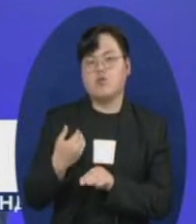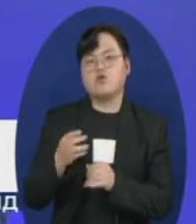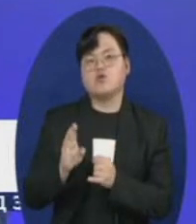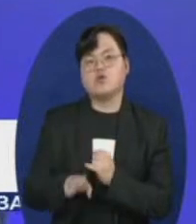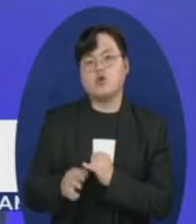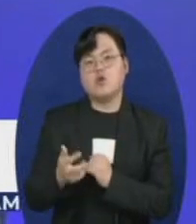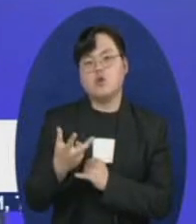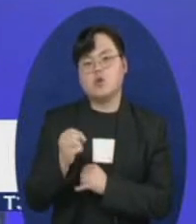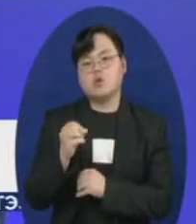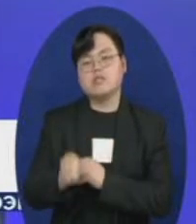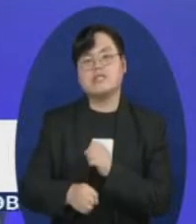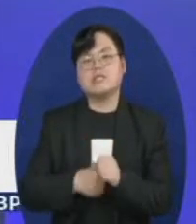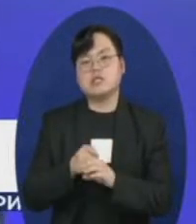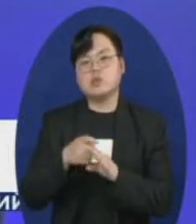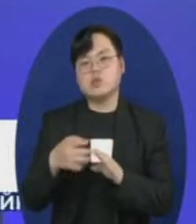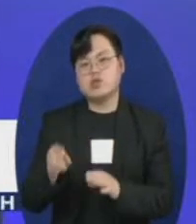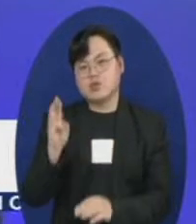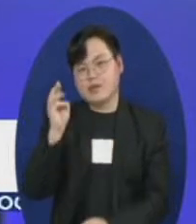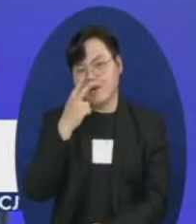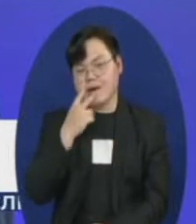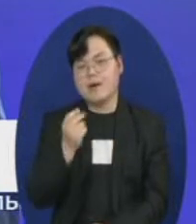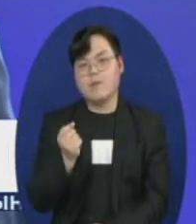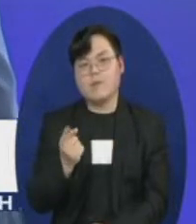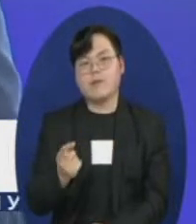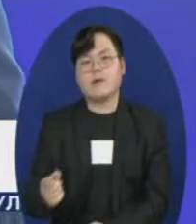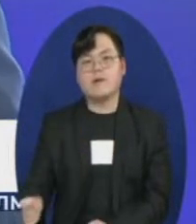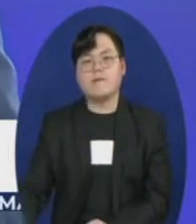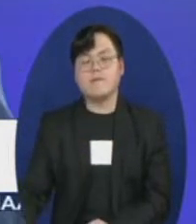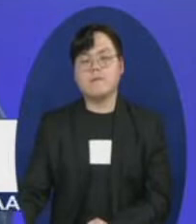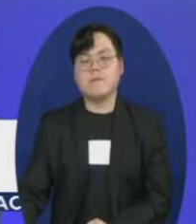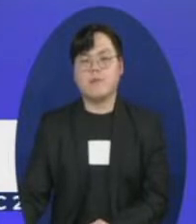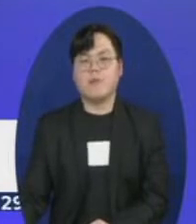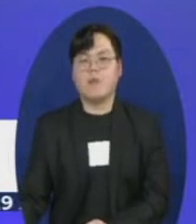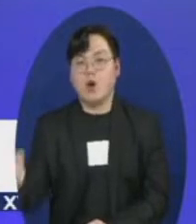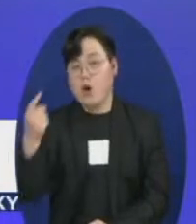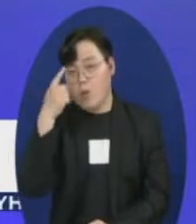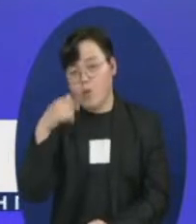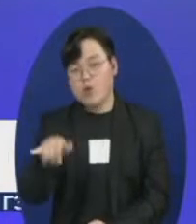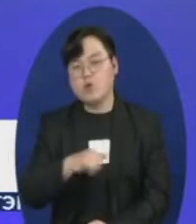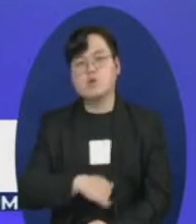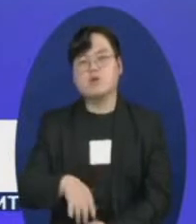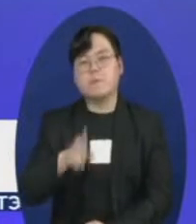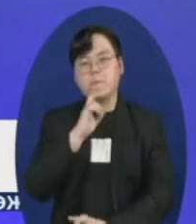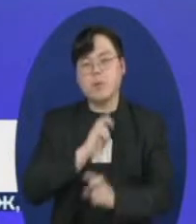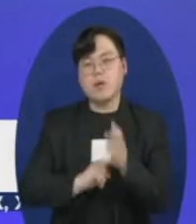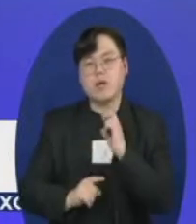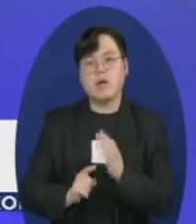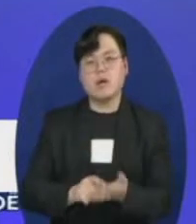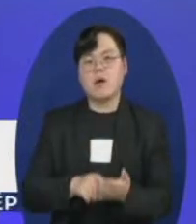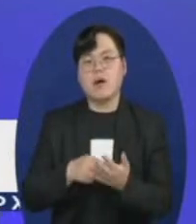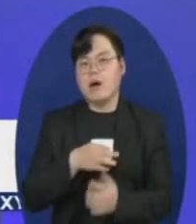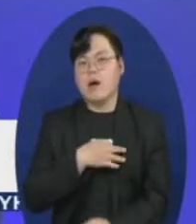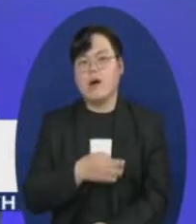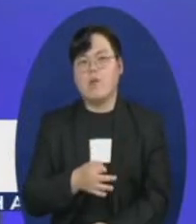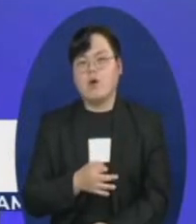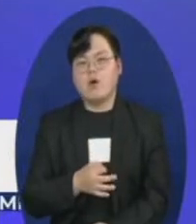өнгөрүүлсэн сүүлийн 30-аад жил тод харууллаа. Улс оронд ямар ч сорилт бэрхшээл